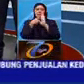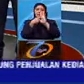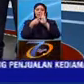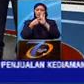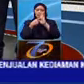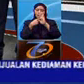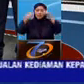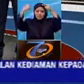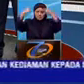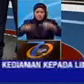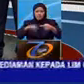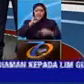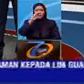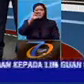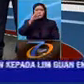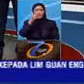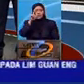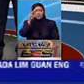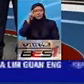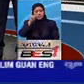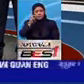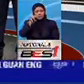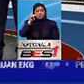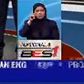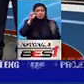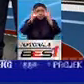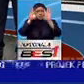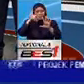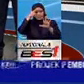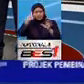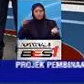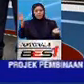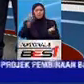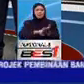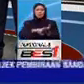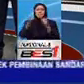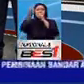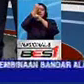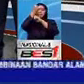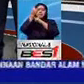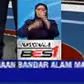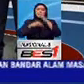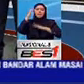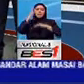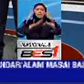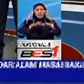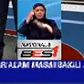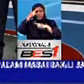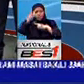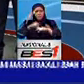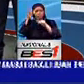anman Shah Alam untuk mudah mencatat kemenangan selesa 62 berbalah kosong untuk mencatat kemenangan ketiga